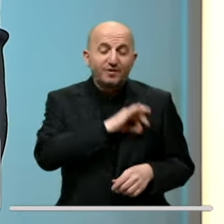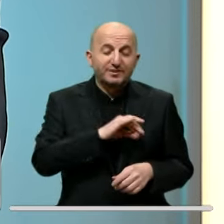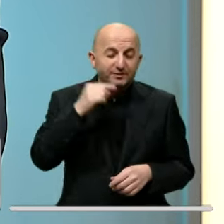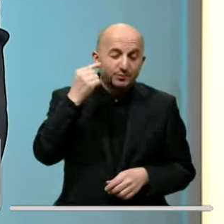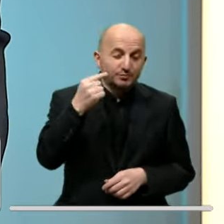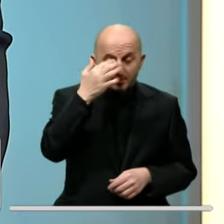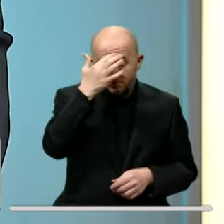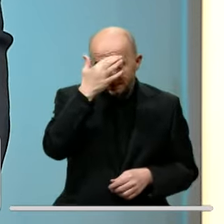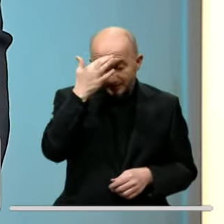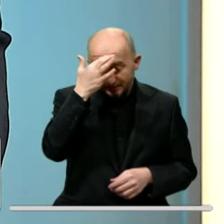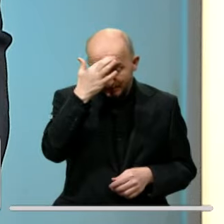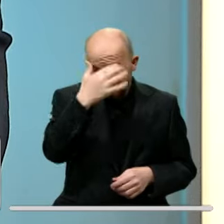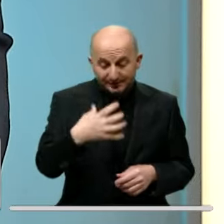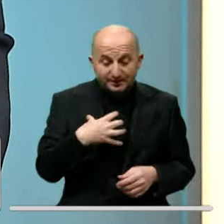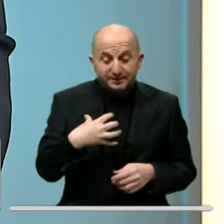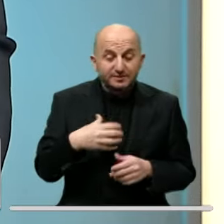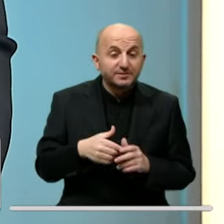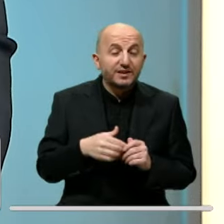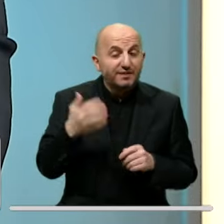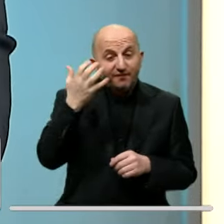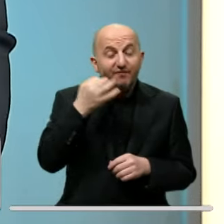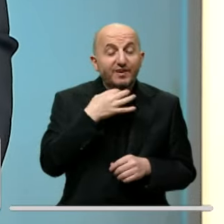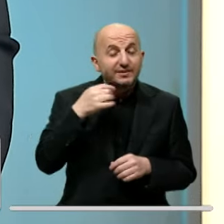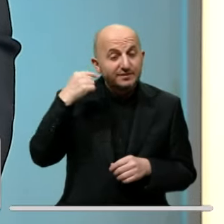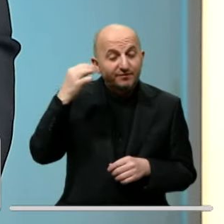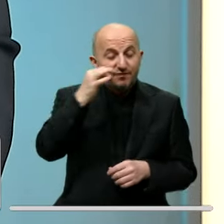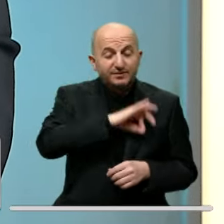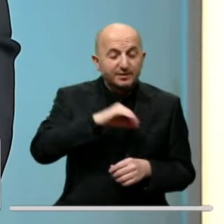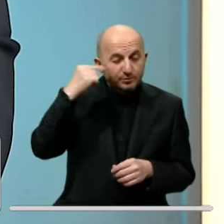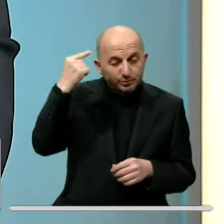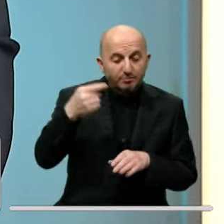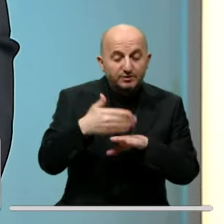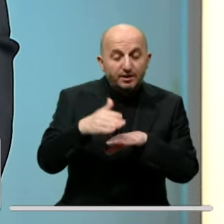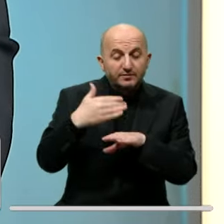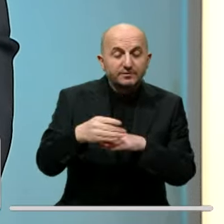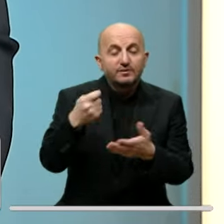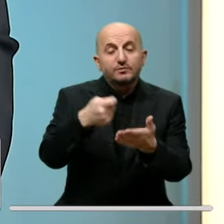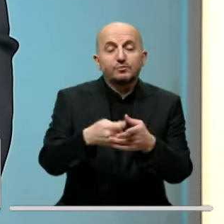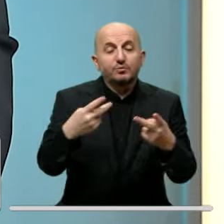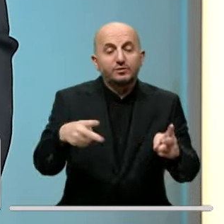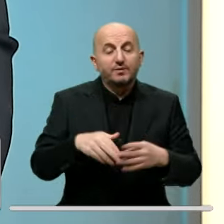Hı hı. Kendimizi değil, fakirin menfaatini düşünerek bölüm bölümde ödeyebiliriz.